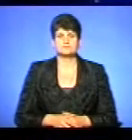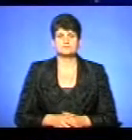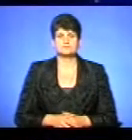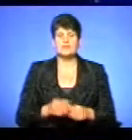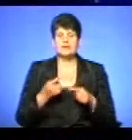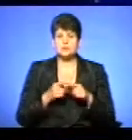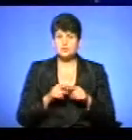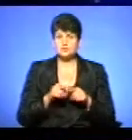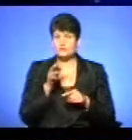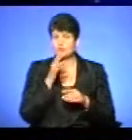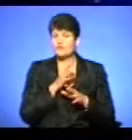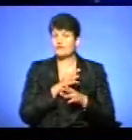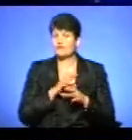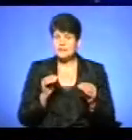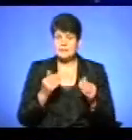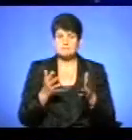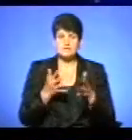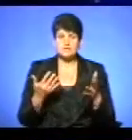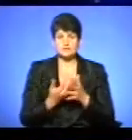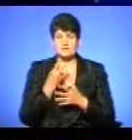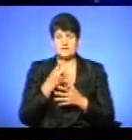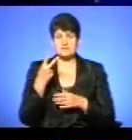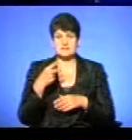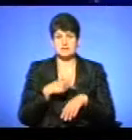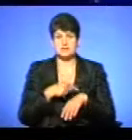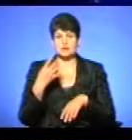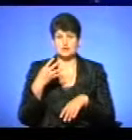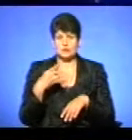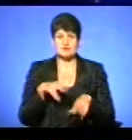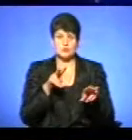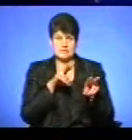На цю пору у мене все. Більше новин дивіться о 20:40, а також